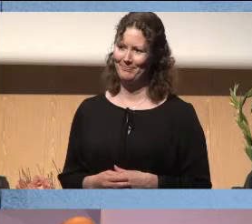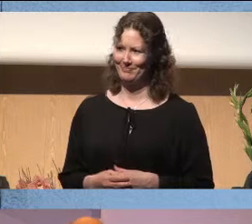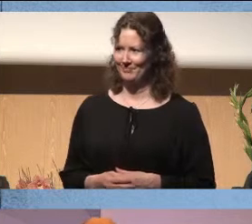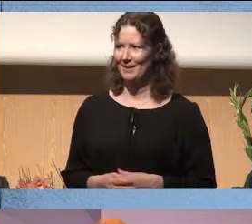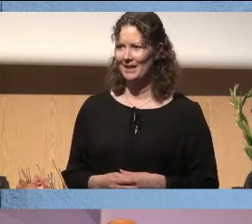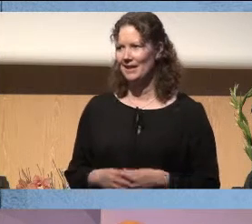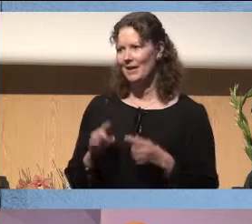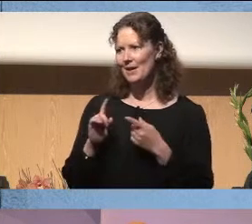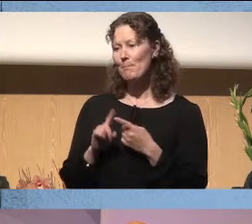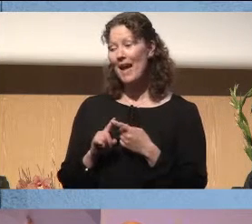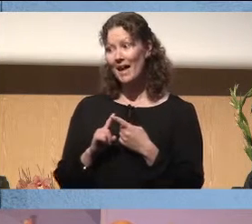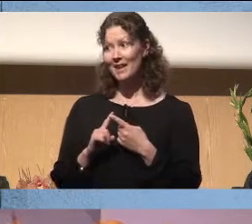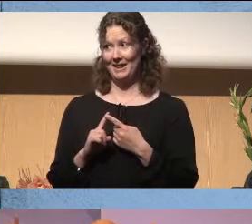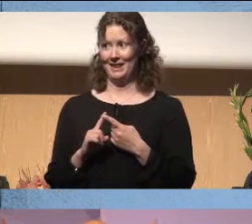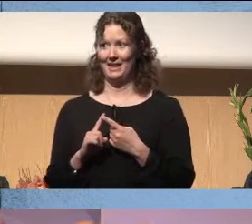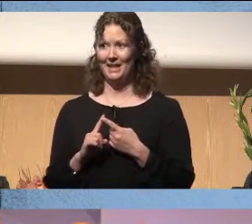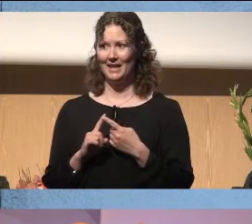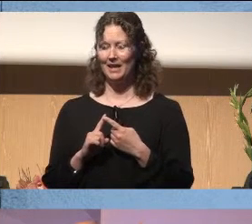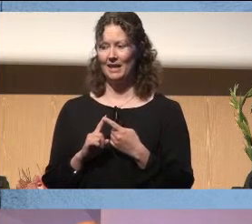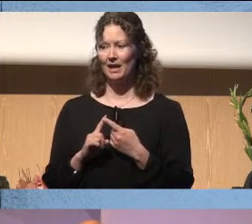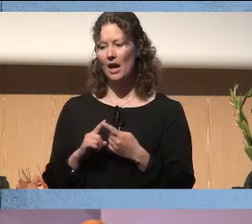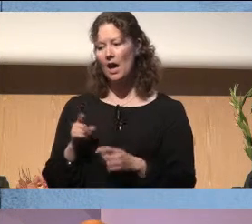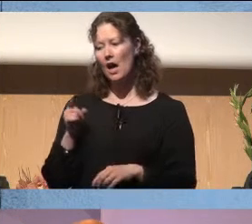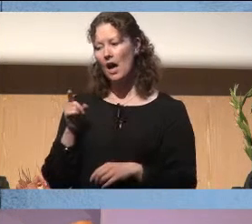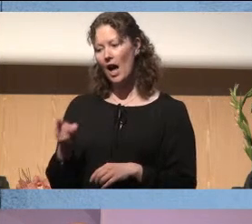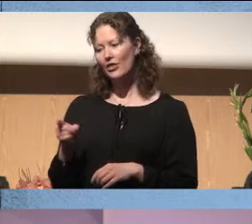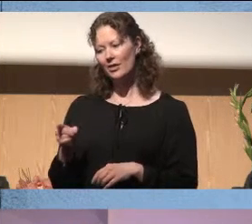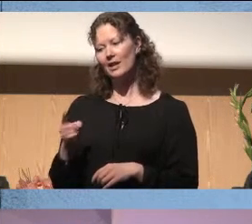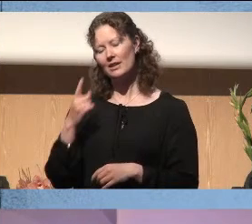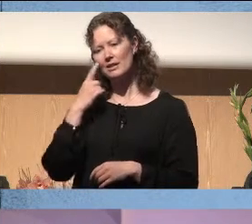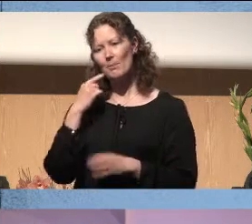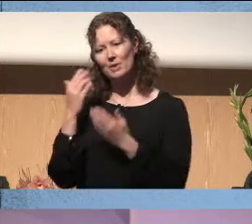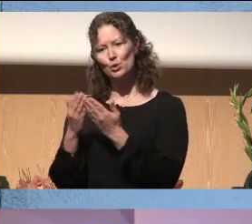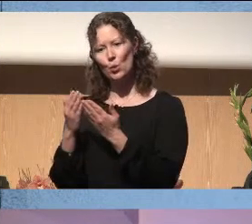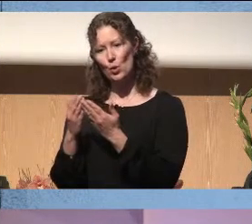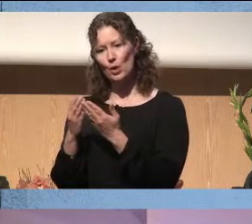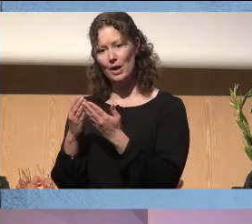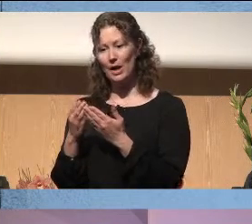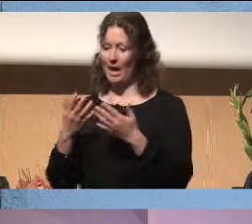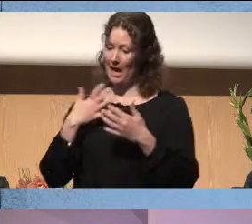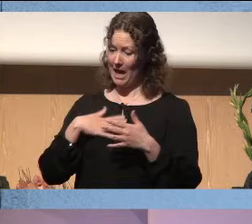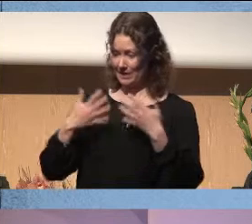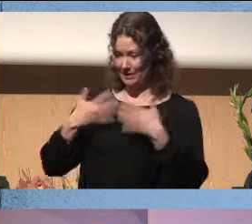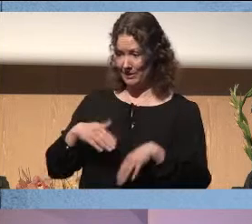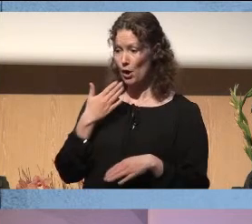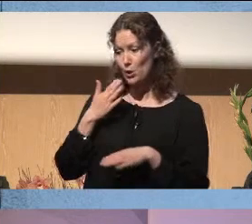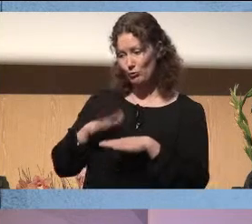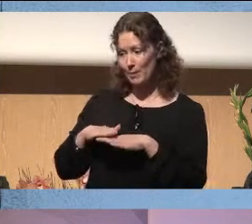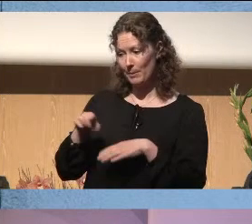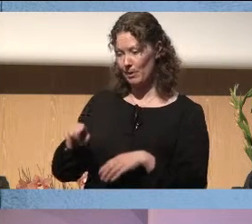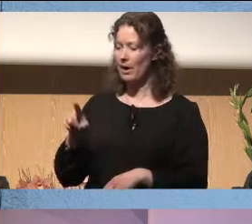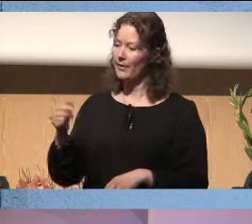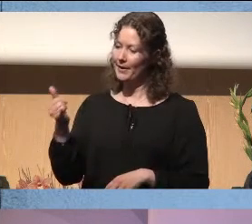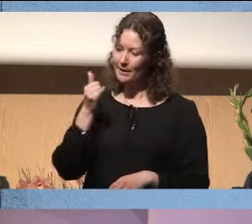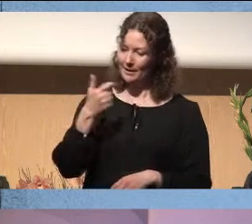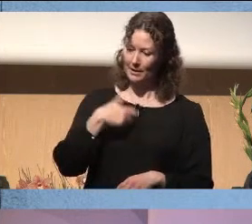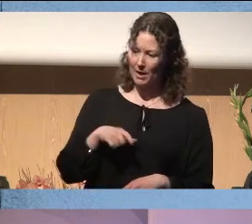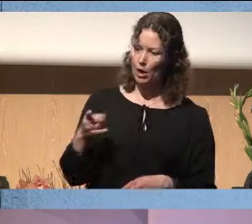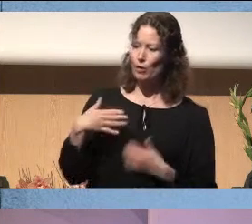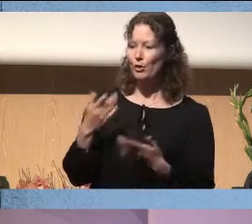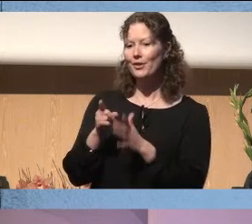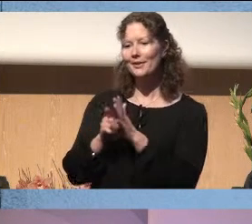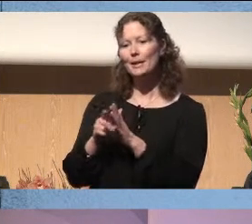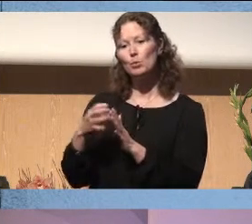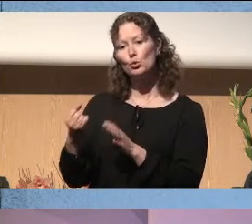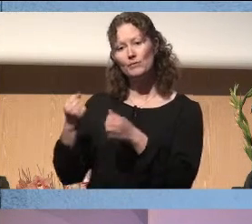Men han er av den gamle skolen. Dette er helsevesenet godt forberedt på. Han ringer til meg og sier han har fått time hos